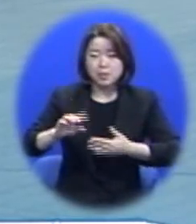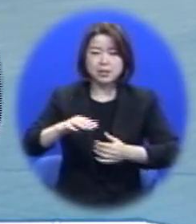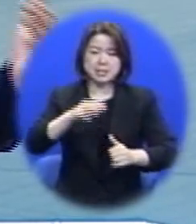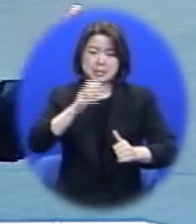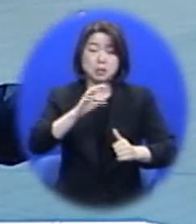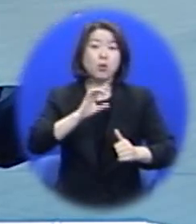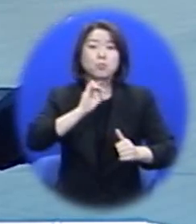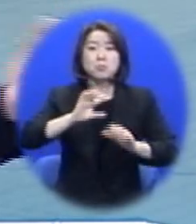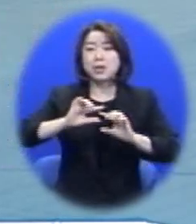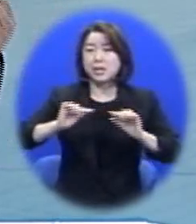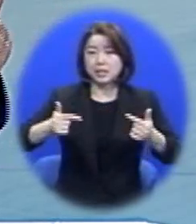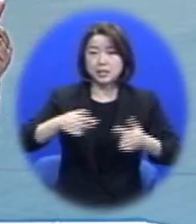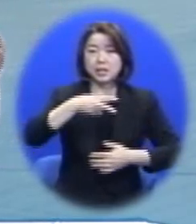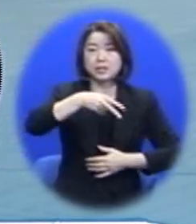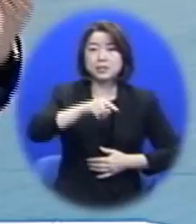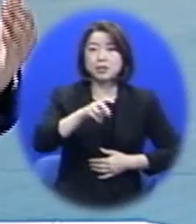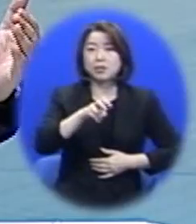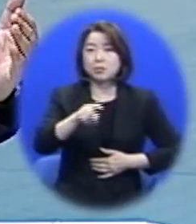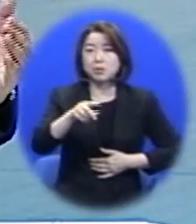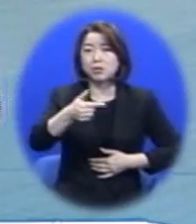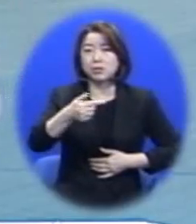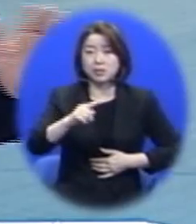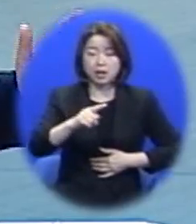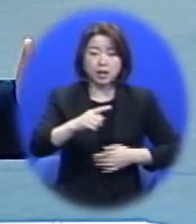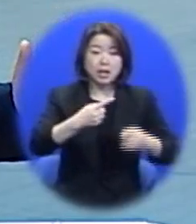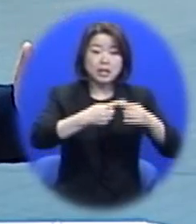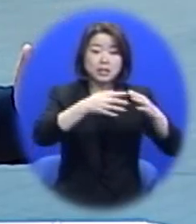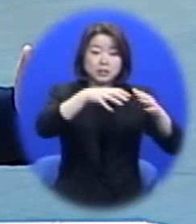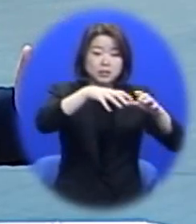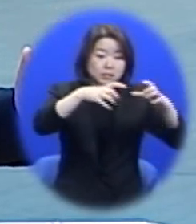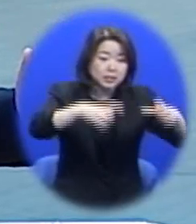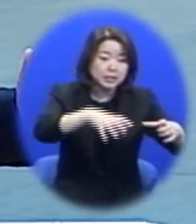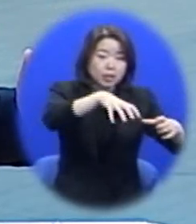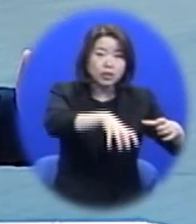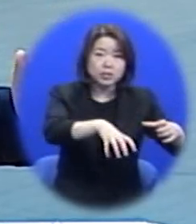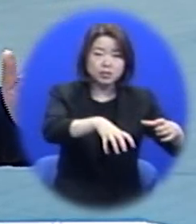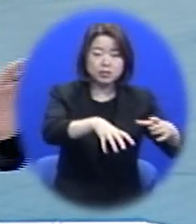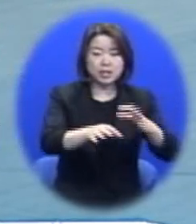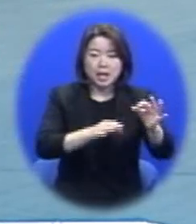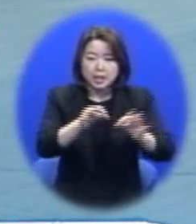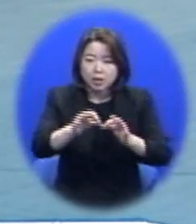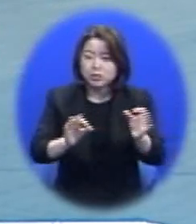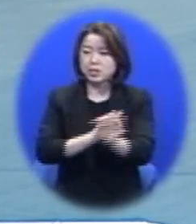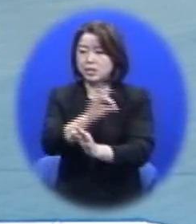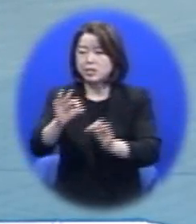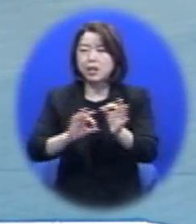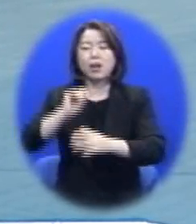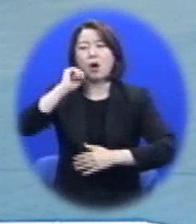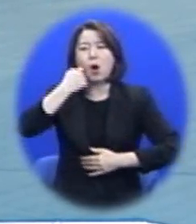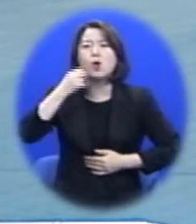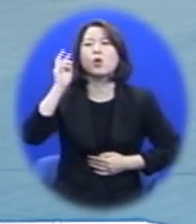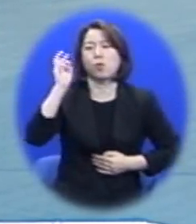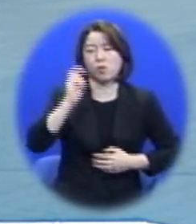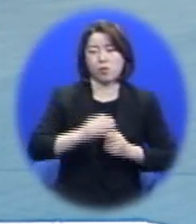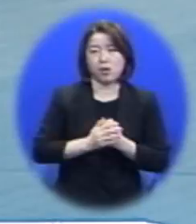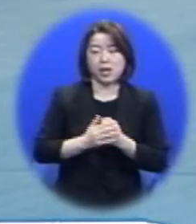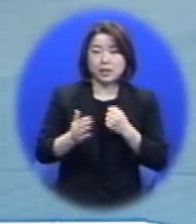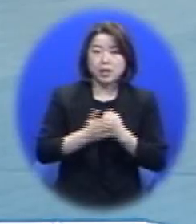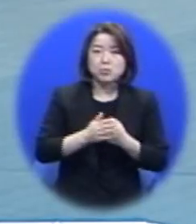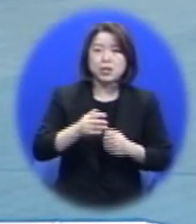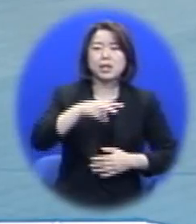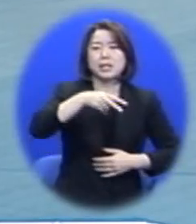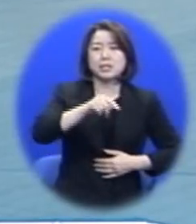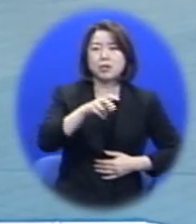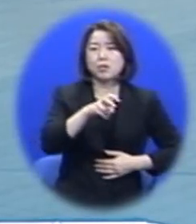그 서머나에서는 경제활동, 장사 못한다 그런 뜻이 됩니다. 그래서 서머나 교회는 유난히